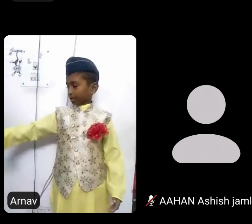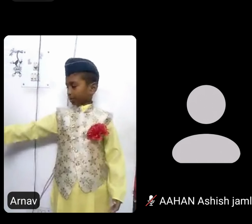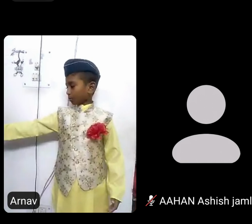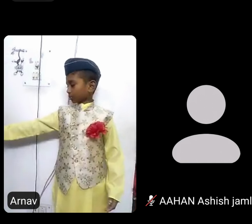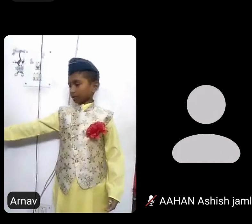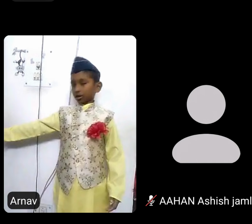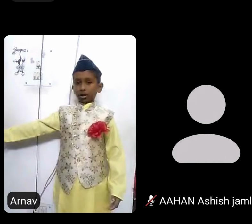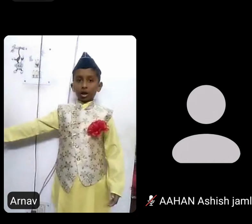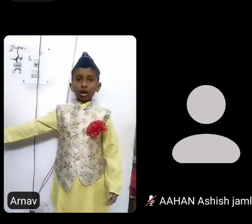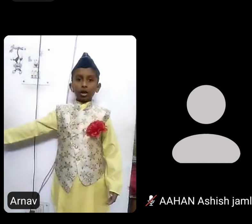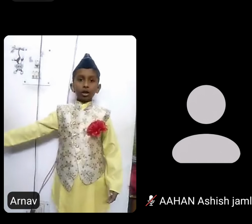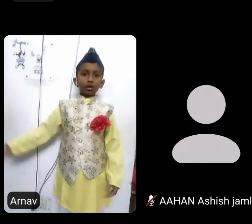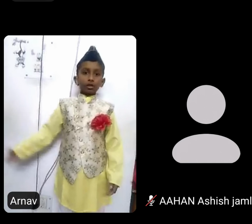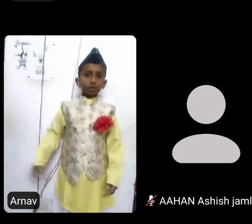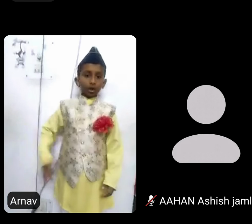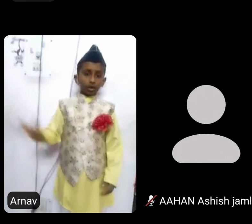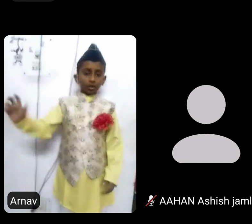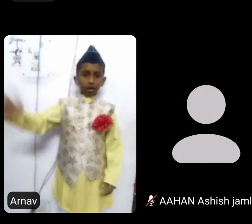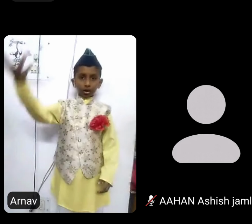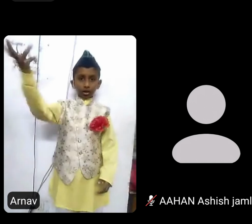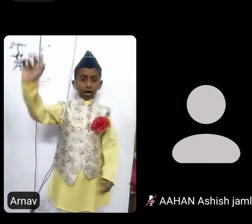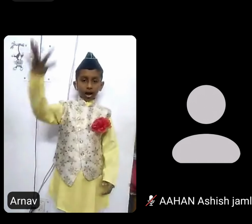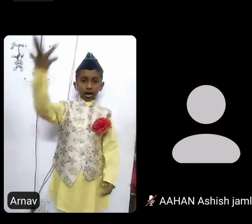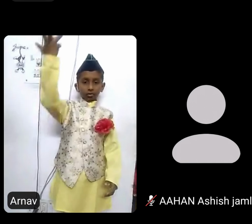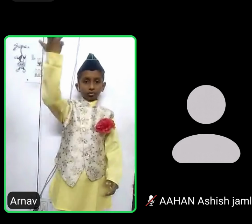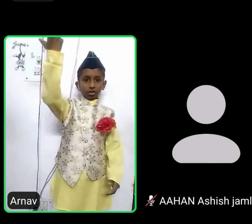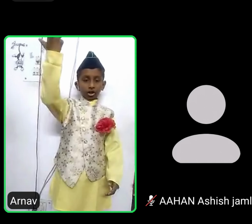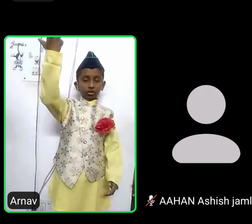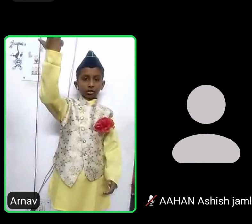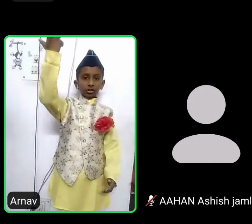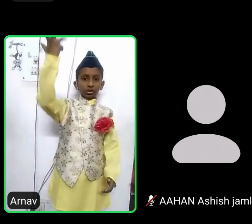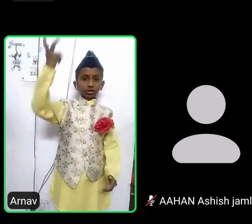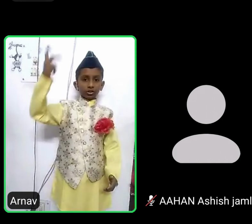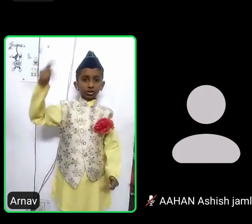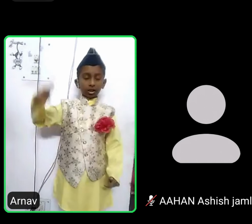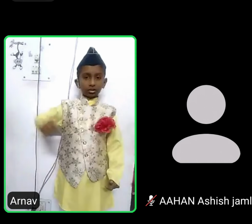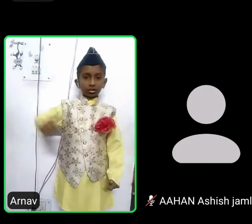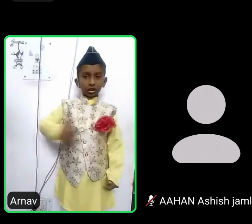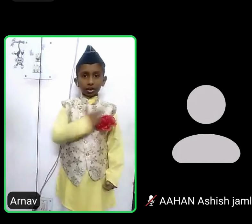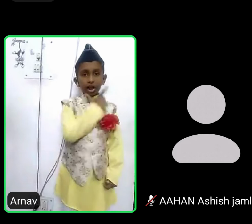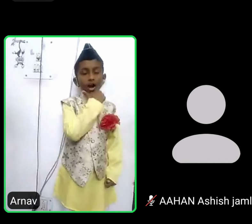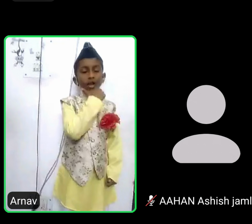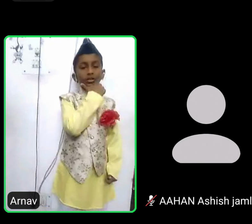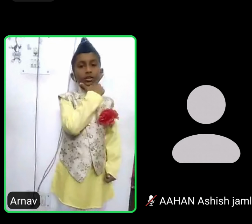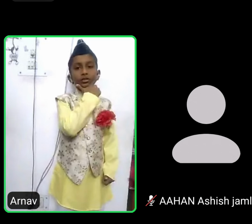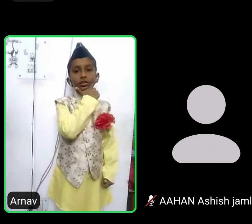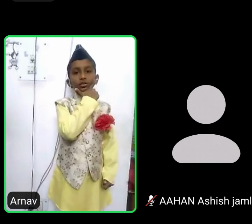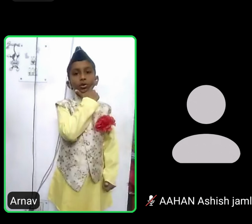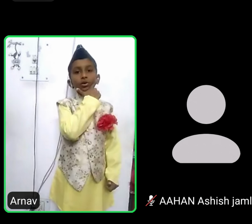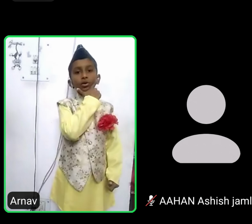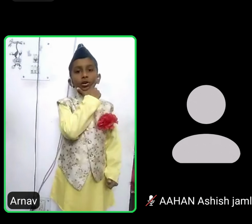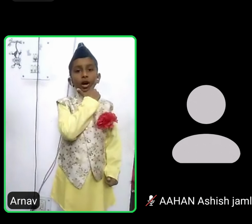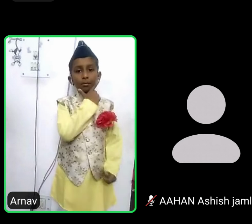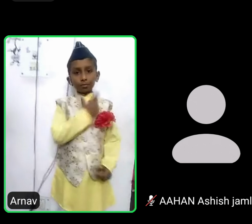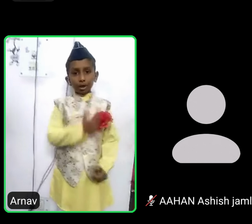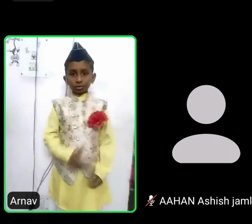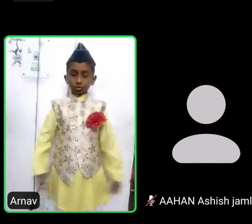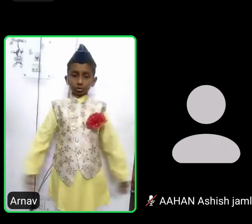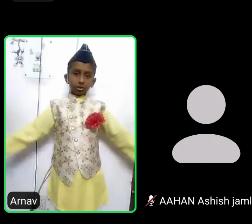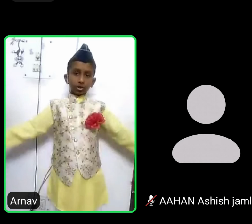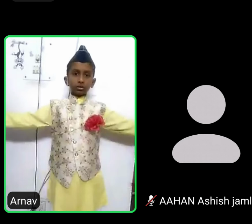में भी होते हैं नए नए आयोजन जिन्हें के देखो